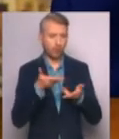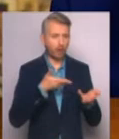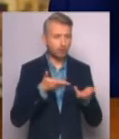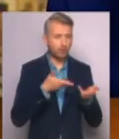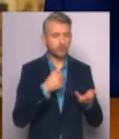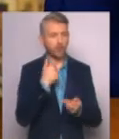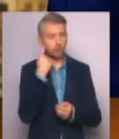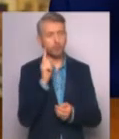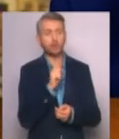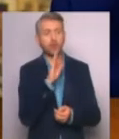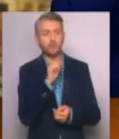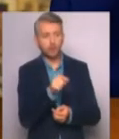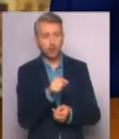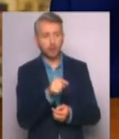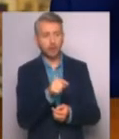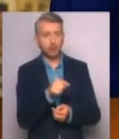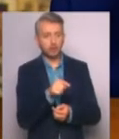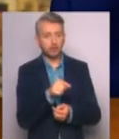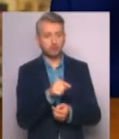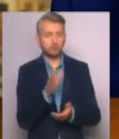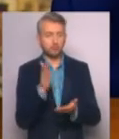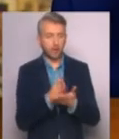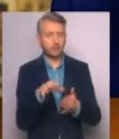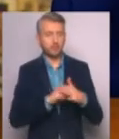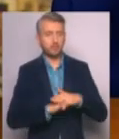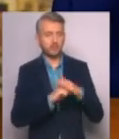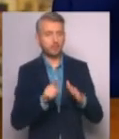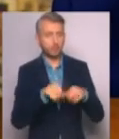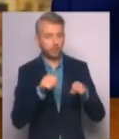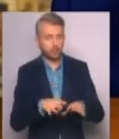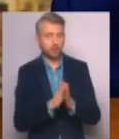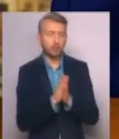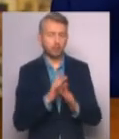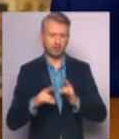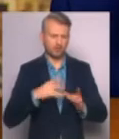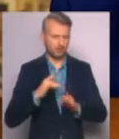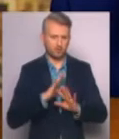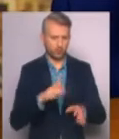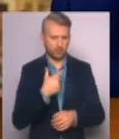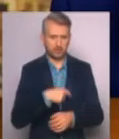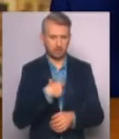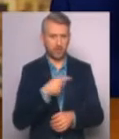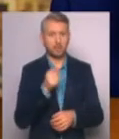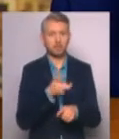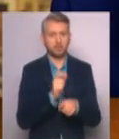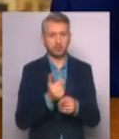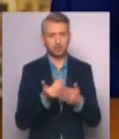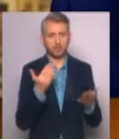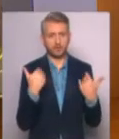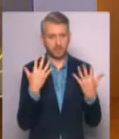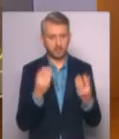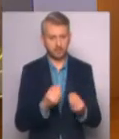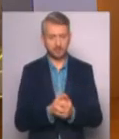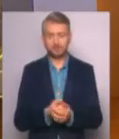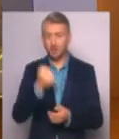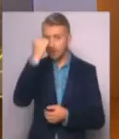я думаю, що ми маємо всі підстави, щоб вирішити. І, будь ласка, тільки не нервуйте себе. Тим більше перед вихідними. Так, дуже дякую.